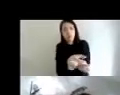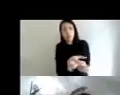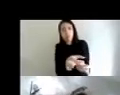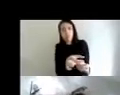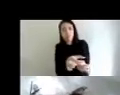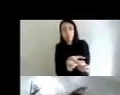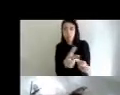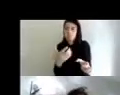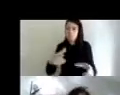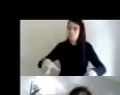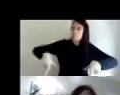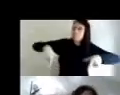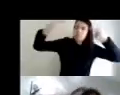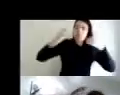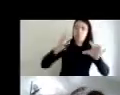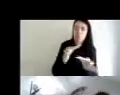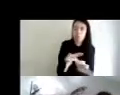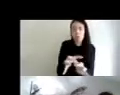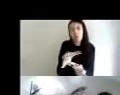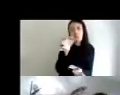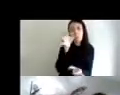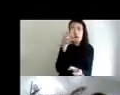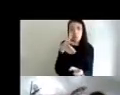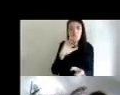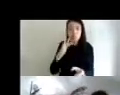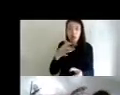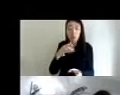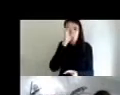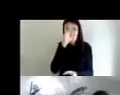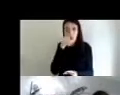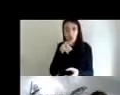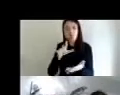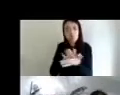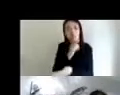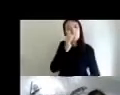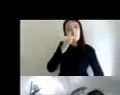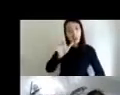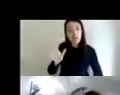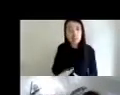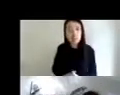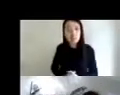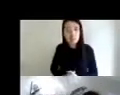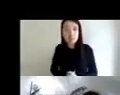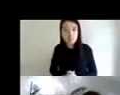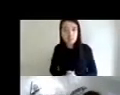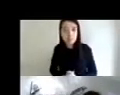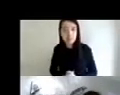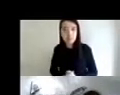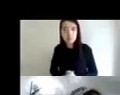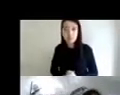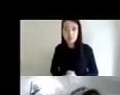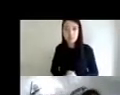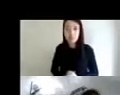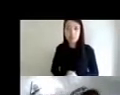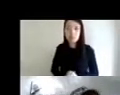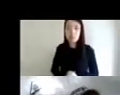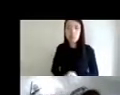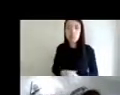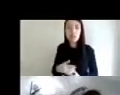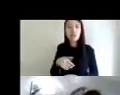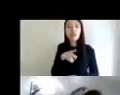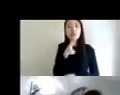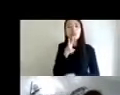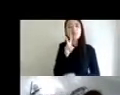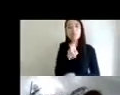都有十几年噶啦咁。咁而我哋去咁我哋又发现咧，其实